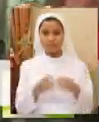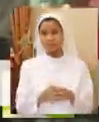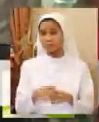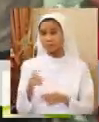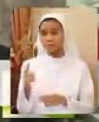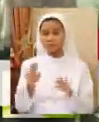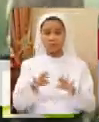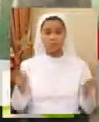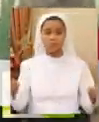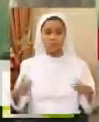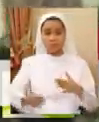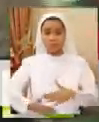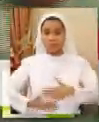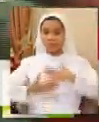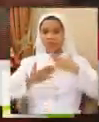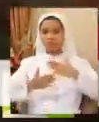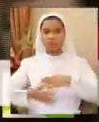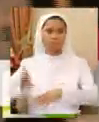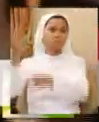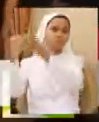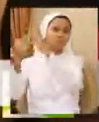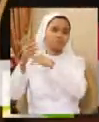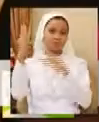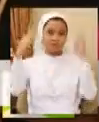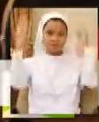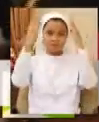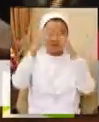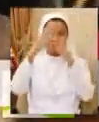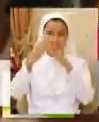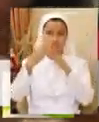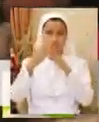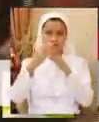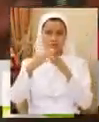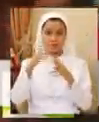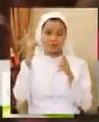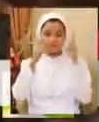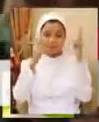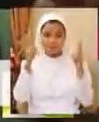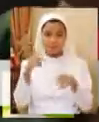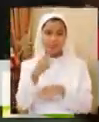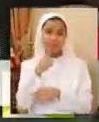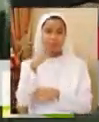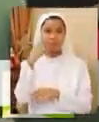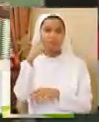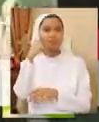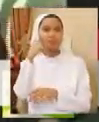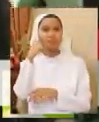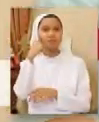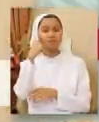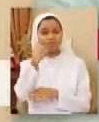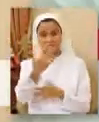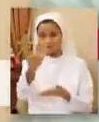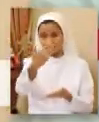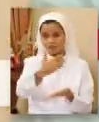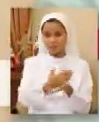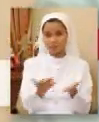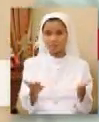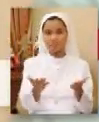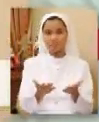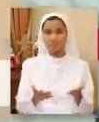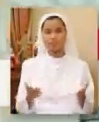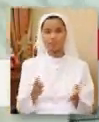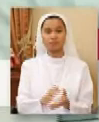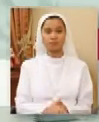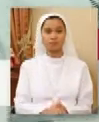nila. Napakasaya. Nung binisita ka nila ako, talagang tuwa-tuwa ako sa kanila eh. Talagang... They're playing basketball. Oh, yes. Oh.